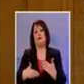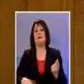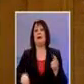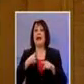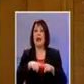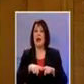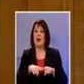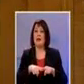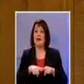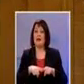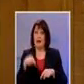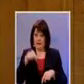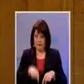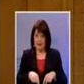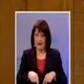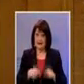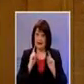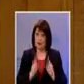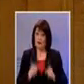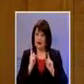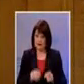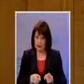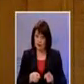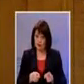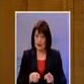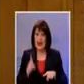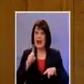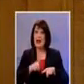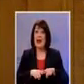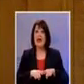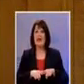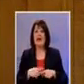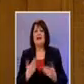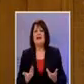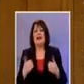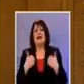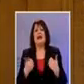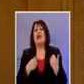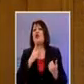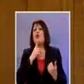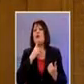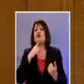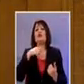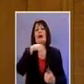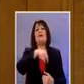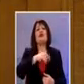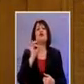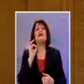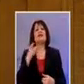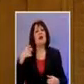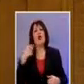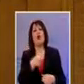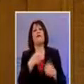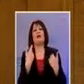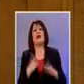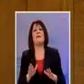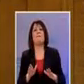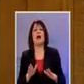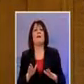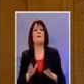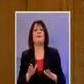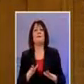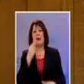Ελλάδα για την οποία εμείς εδώ παίρνουμε αποφάσεις είναι δανεική από νέους σαν τον Παύλο Φίσα που δολοφονήθηκε από τους